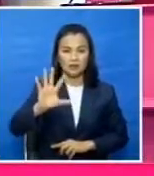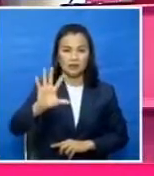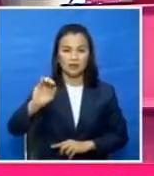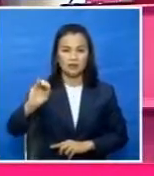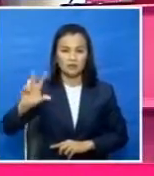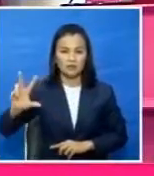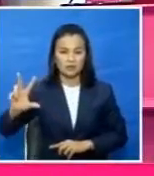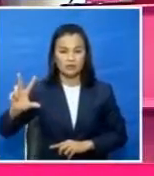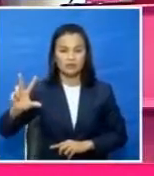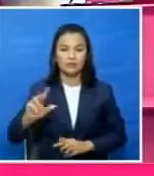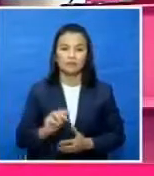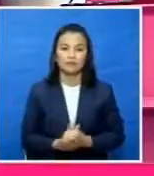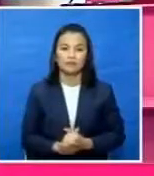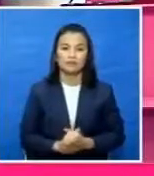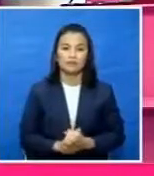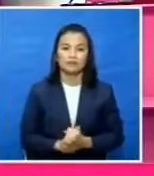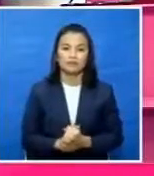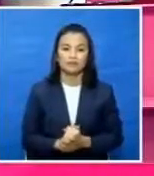5789503